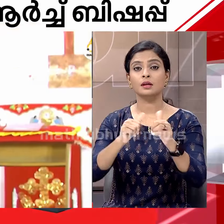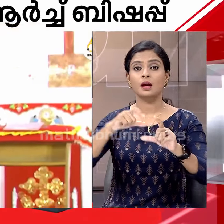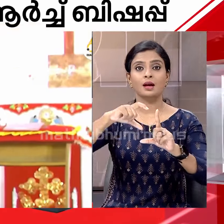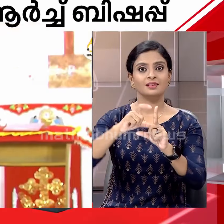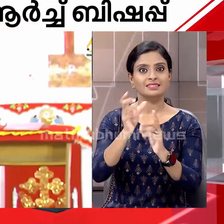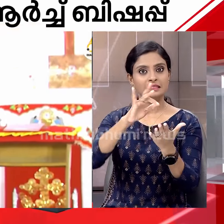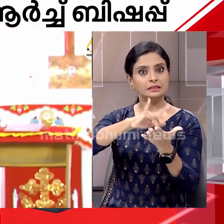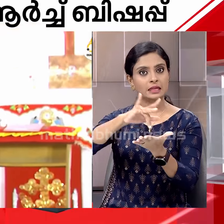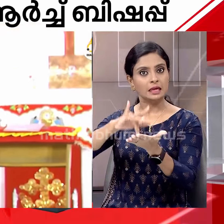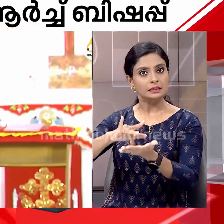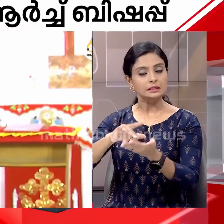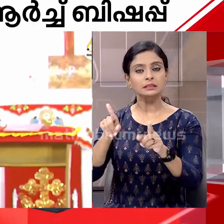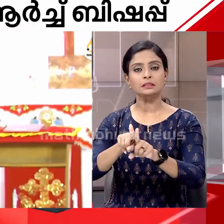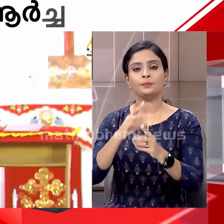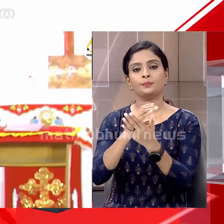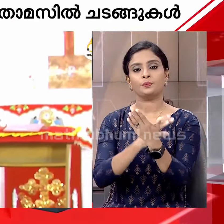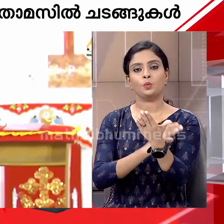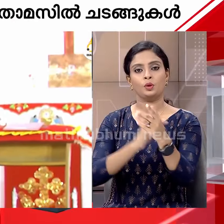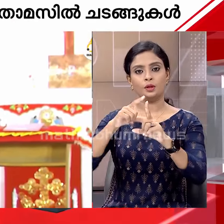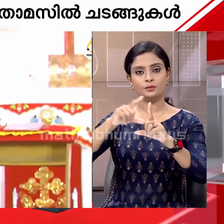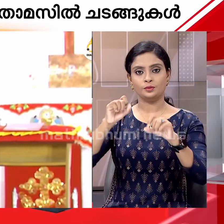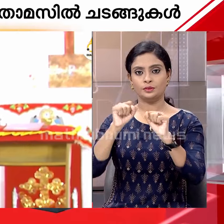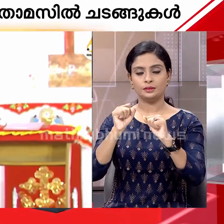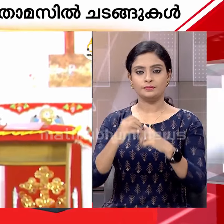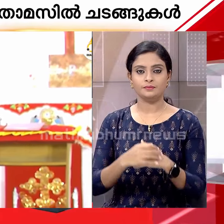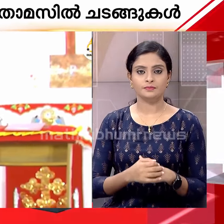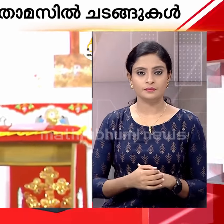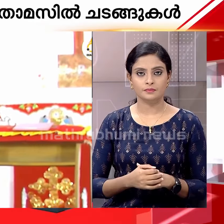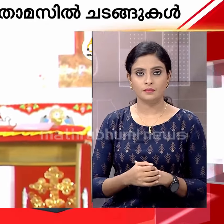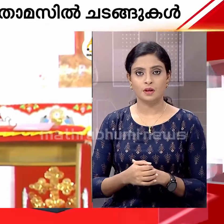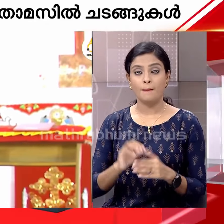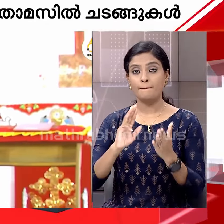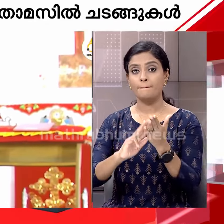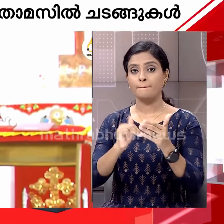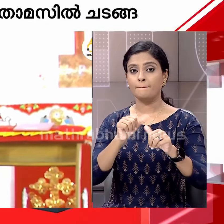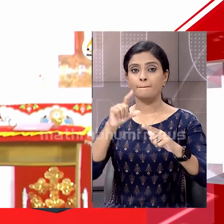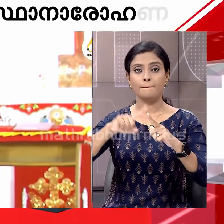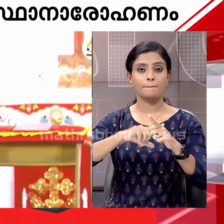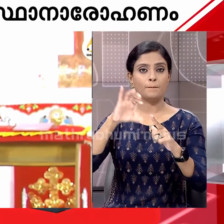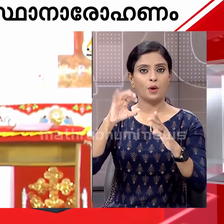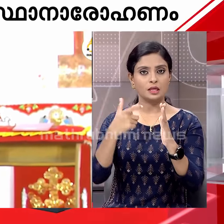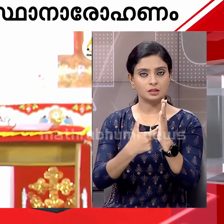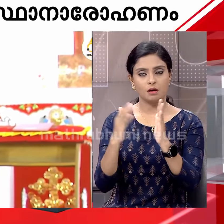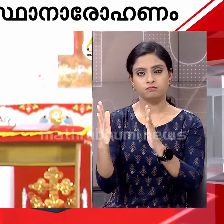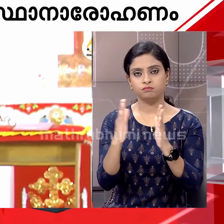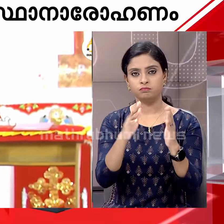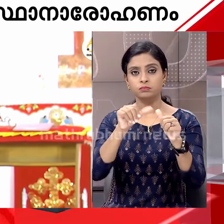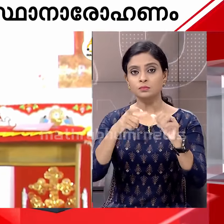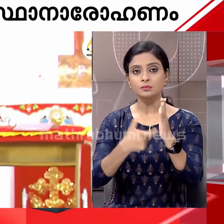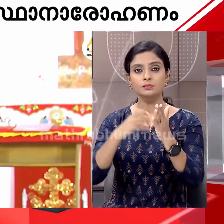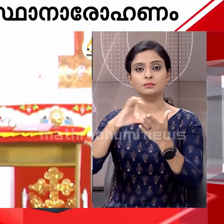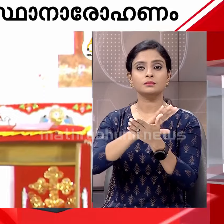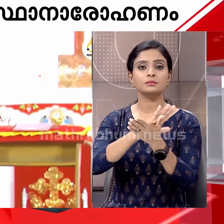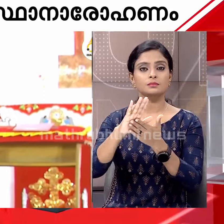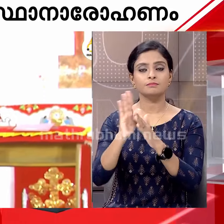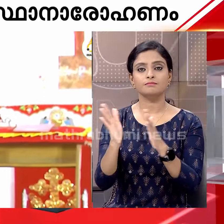ദൃശ്യങ്ങളിലേക്ക് കർദിനാൾമാർ ജോർജ് ആലഞ്ചേരി പിതാവ് മേജർ ആർച്ച് ബിഷപ്പ് എന്ന നിലയിലുള്ള തൻ്റെ